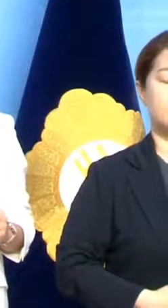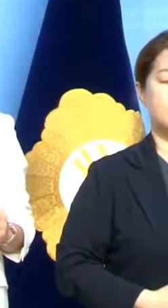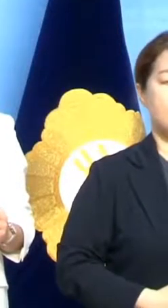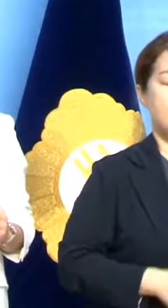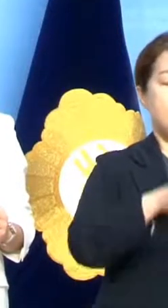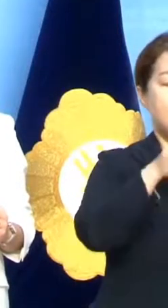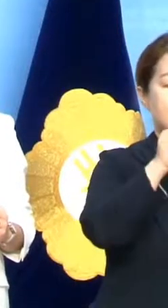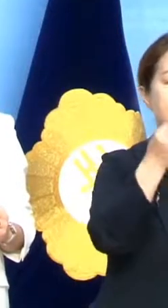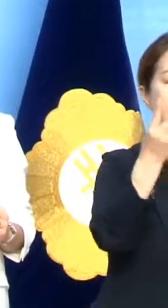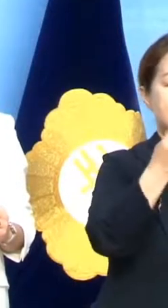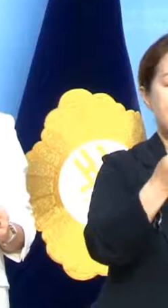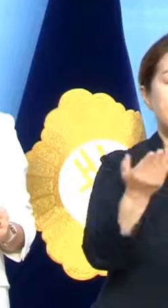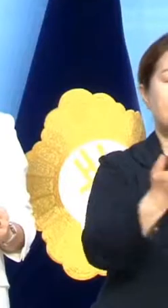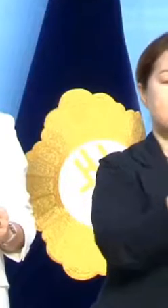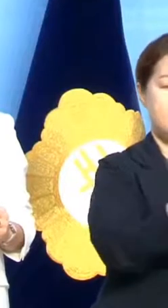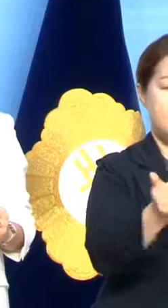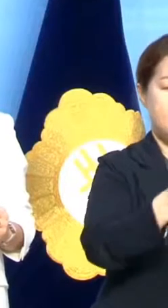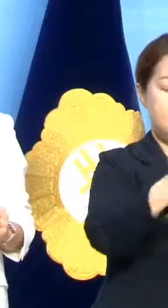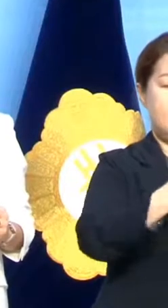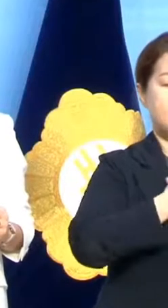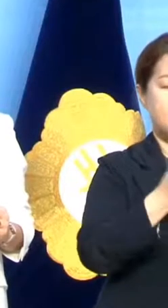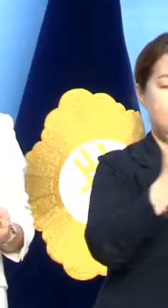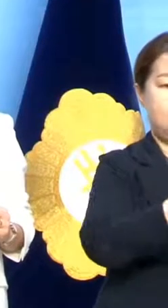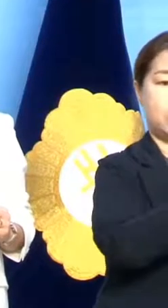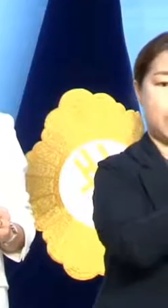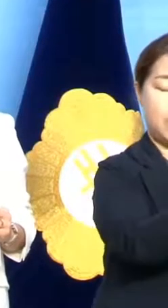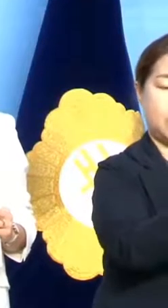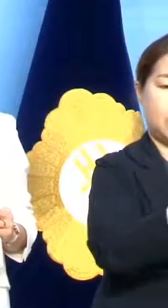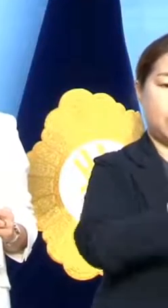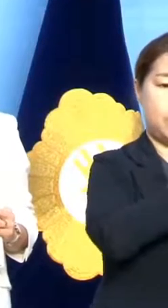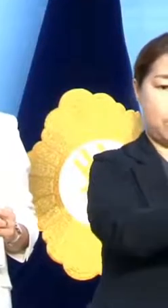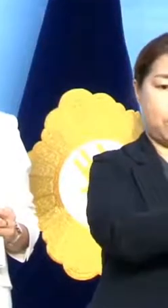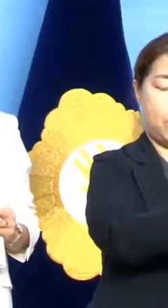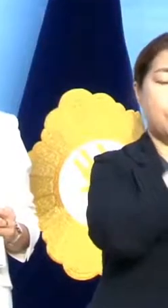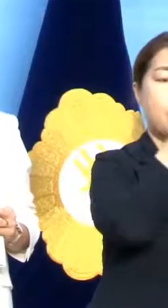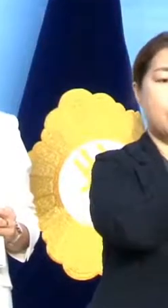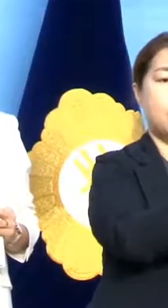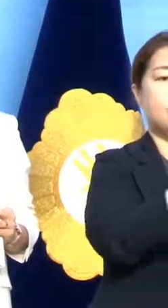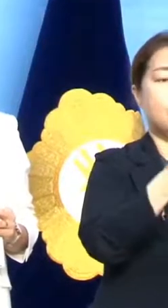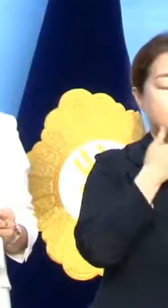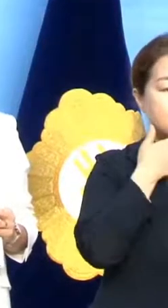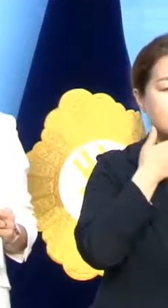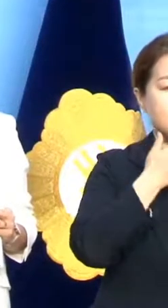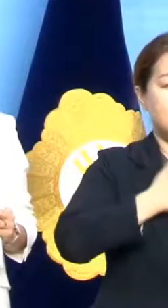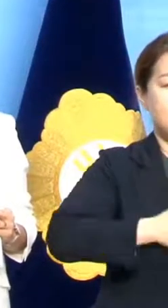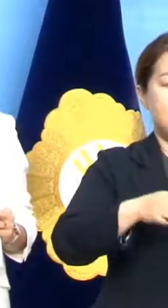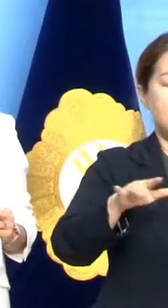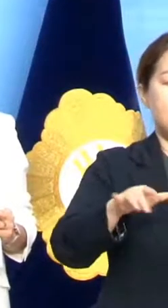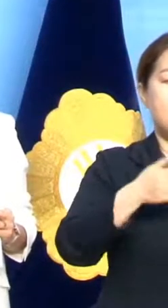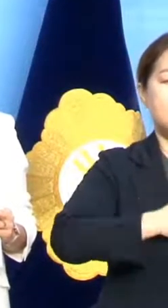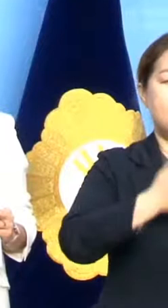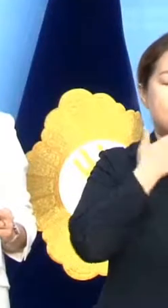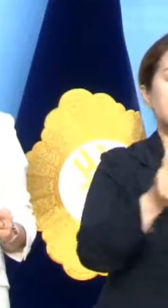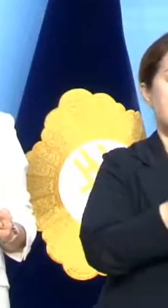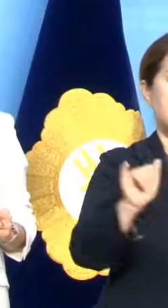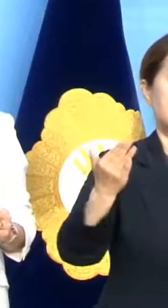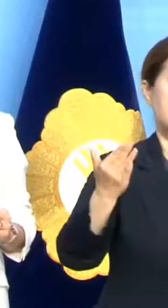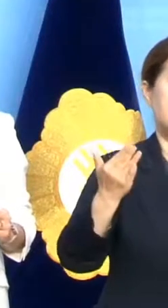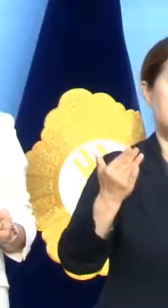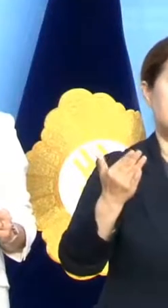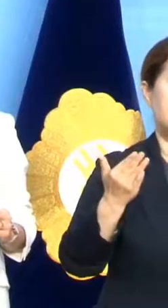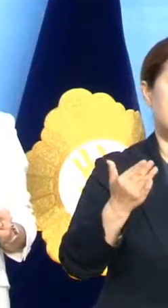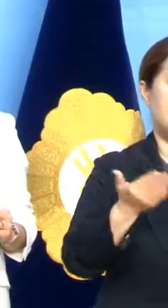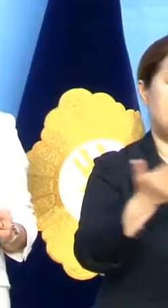3만 2000명의 노동자들은 산업 안전 공단 의 입직 신구 조차 되지 않은 유령의 존재가 되어버렸습니다 노동부가